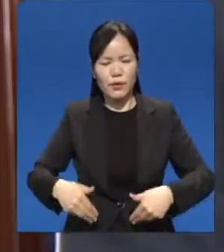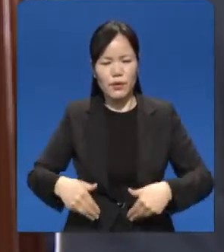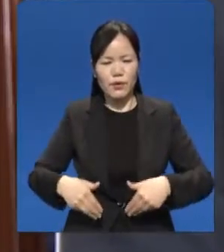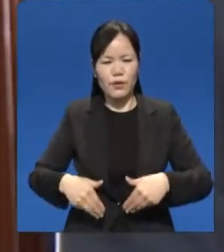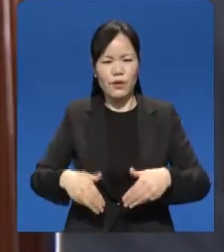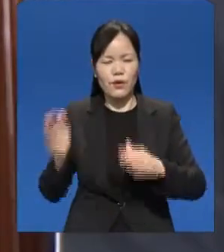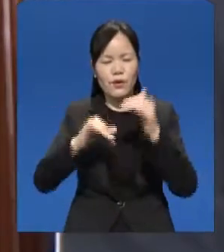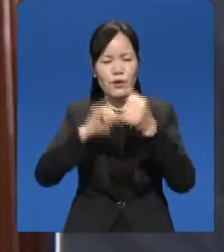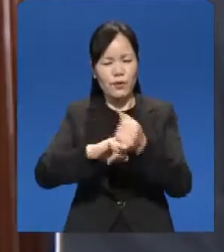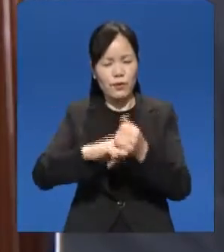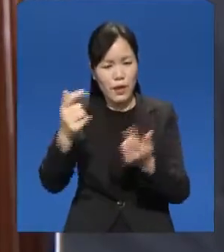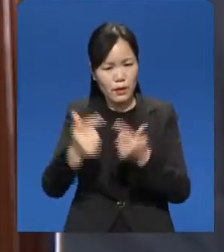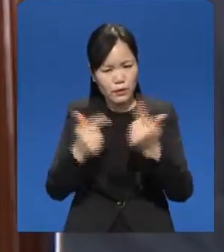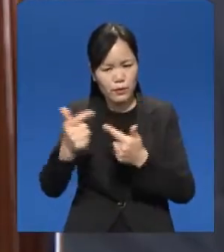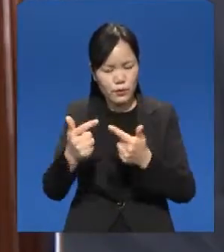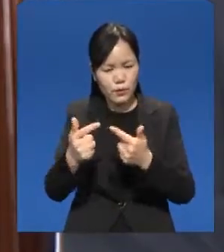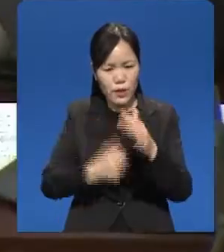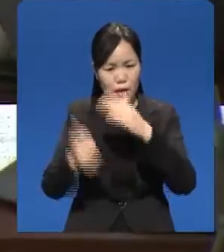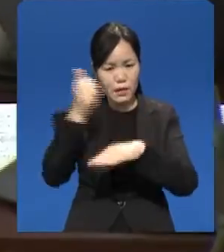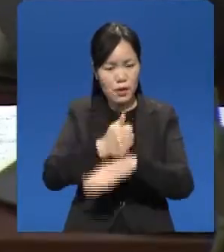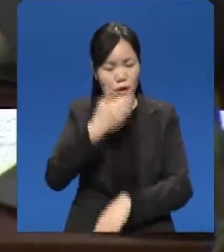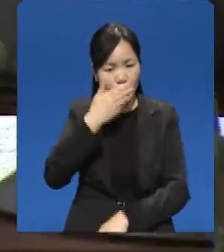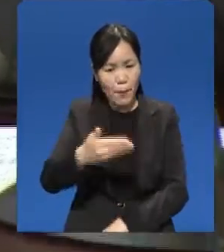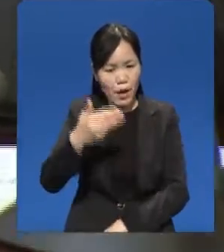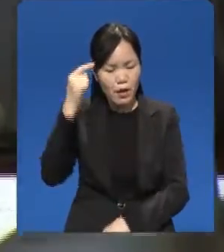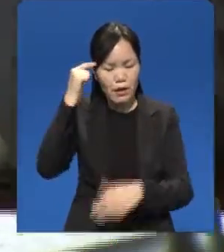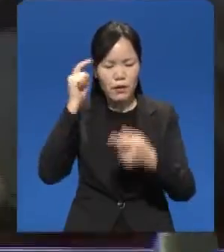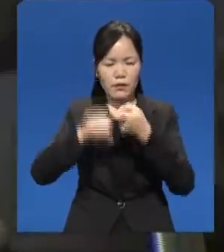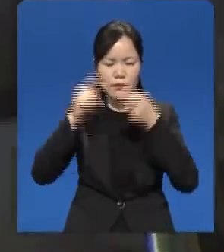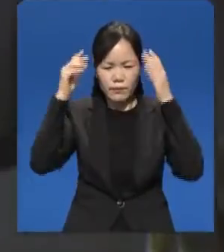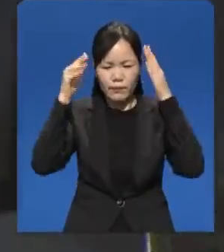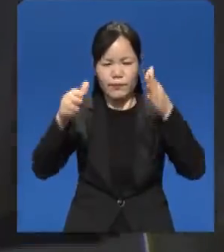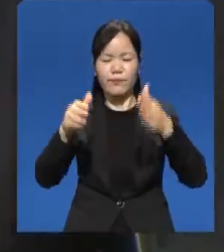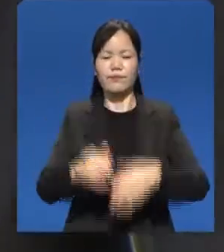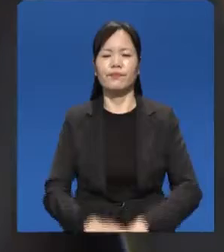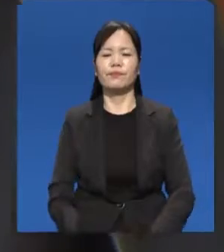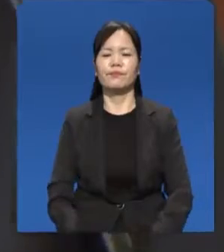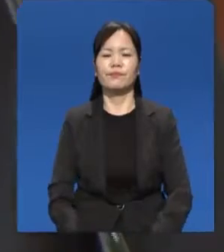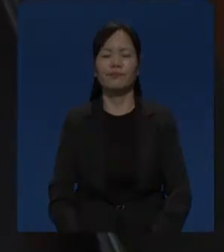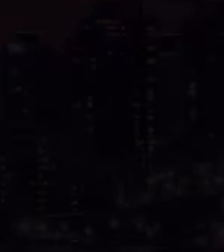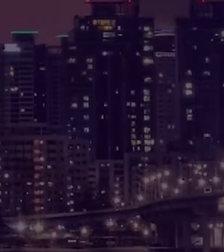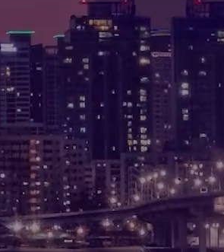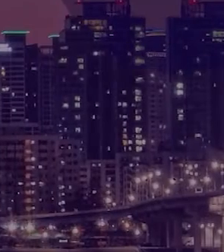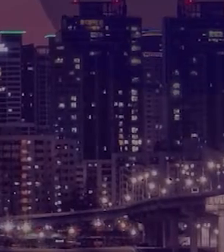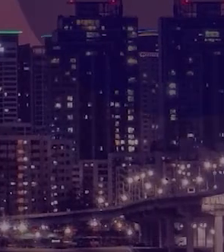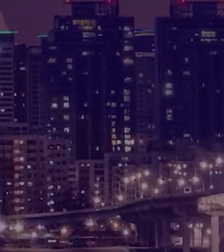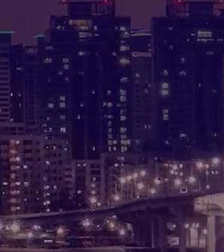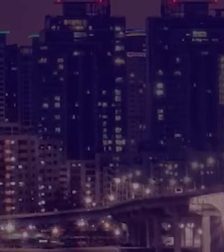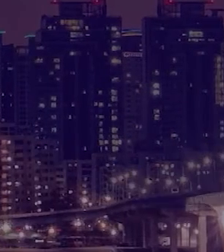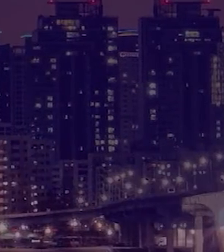구조조정에 얼마만큼의 성과를 낼지 주목됩니다. OBS 뉴스 최한성입니다.